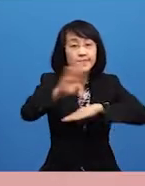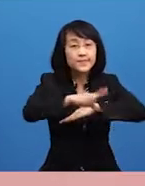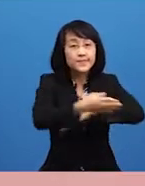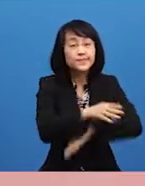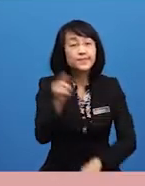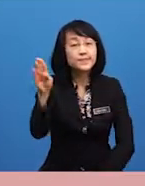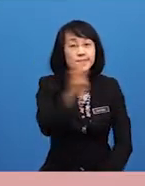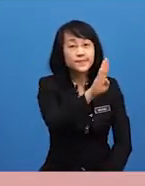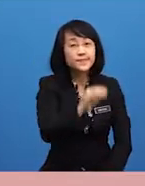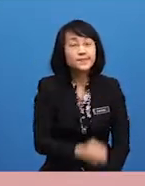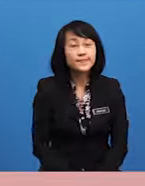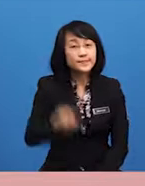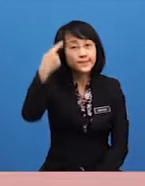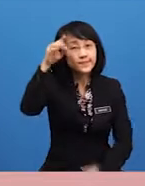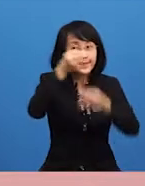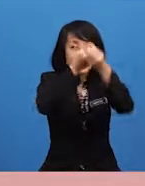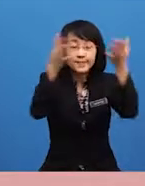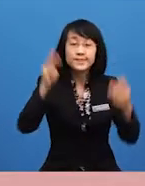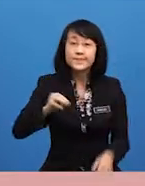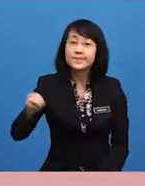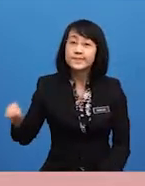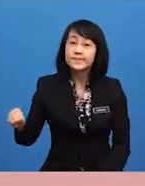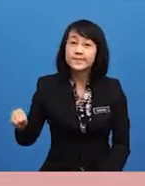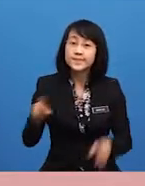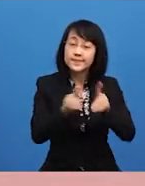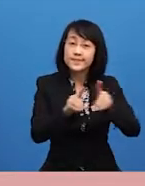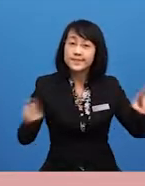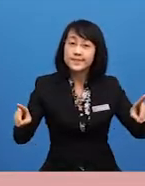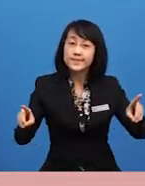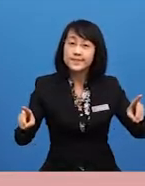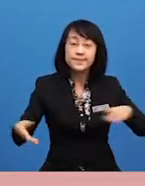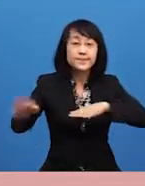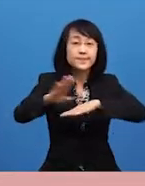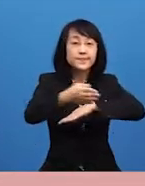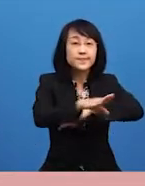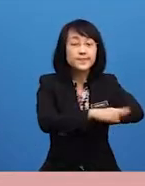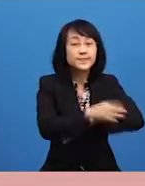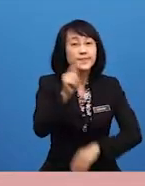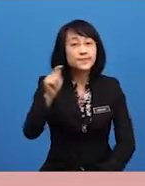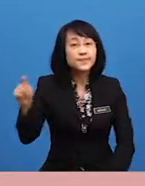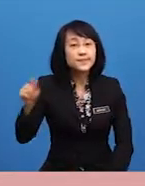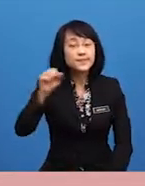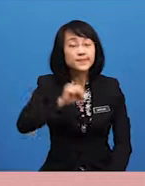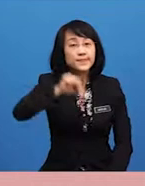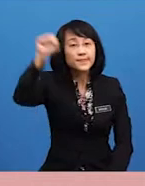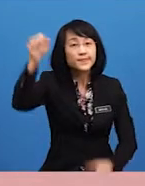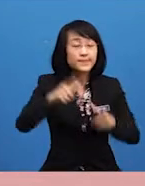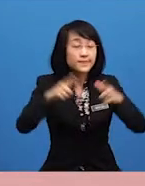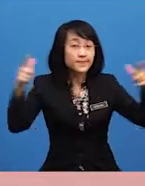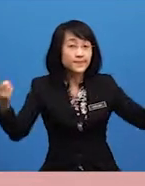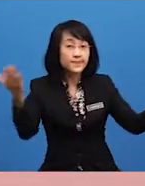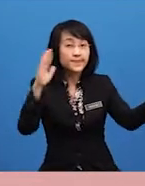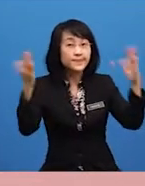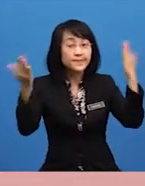Sabah. Untuk makluman murid-murid, dataran di pantai timur Sabah adalah lebih luas